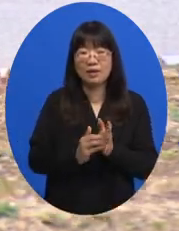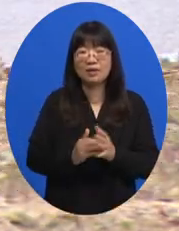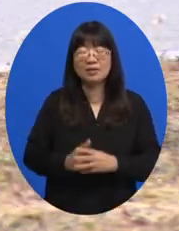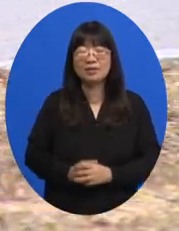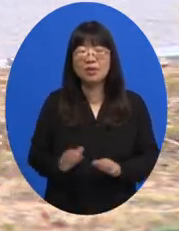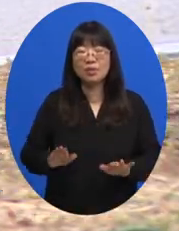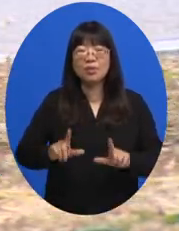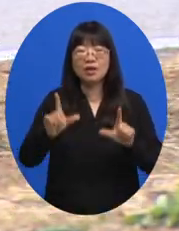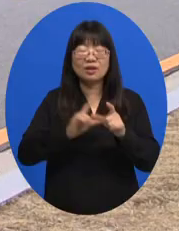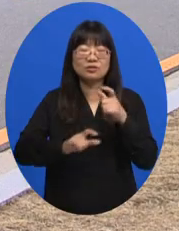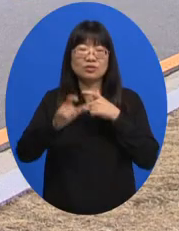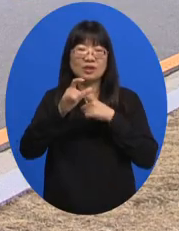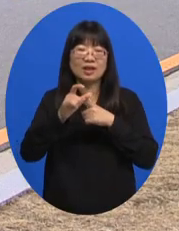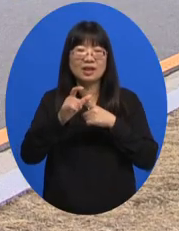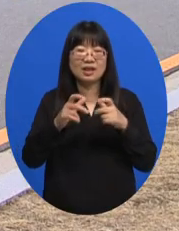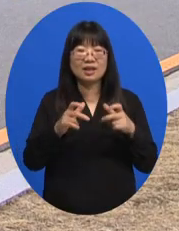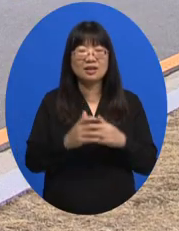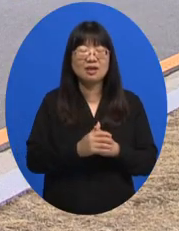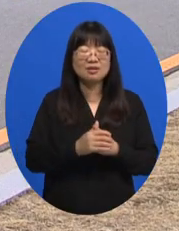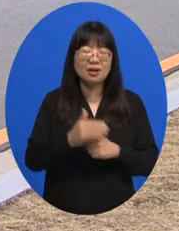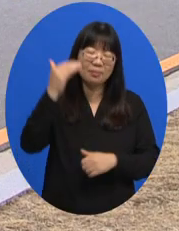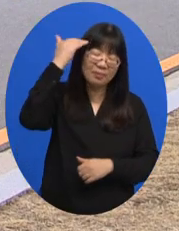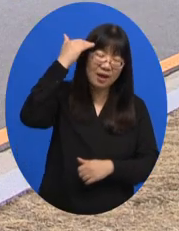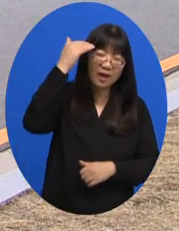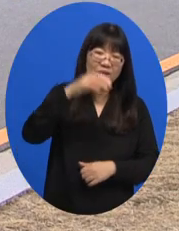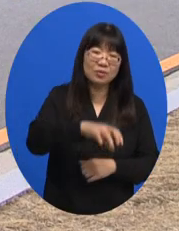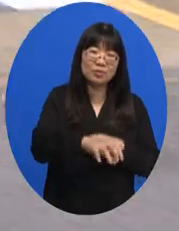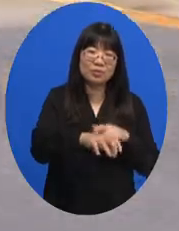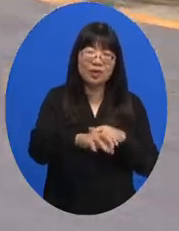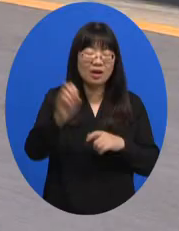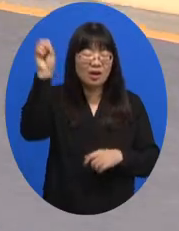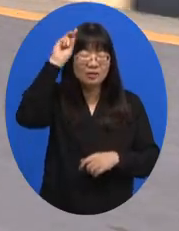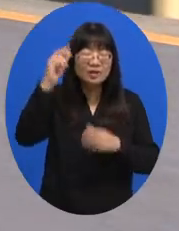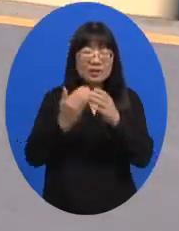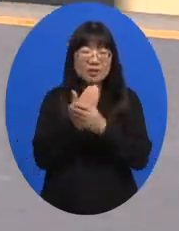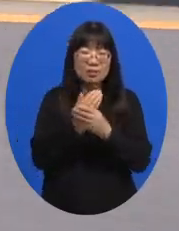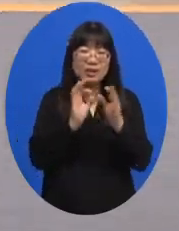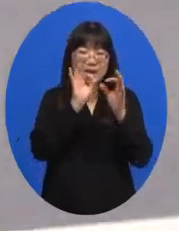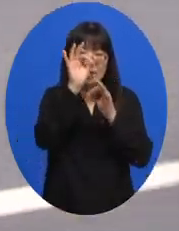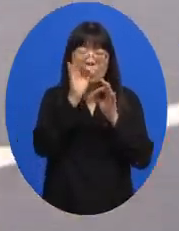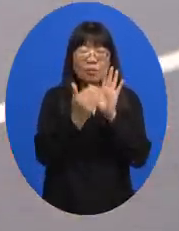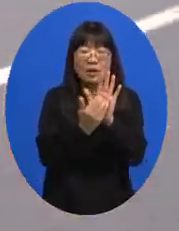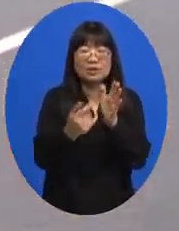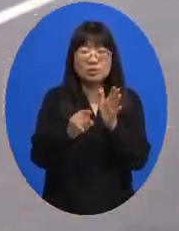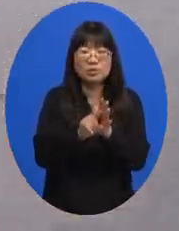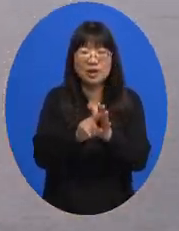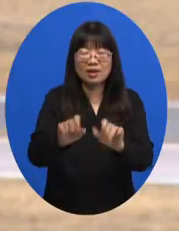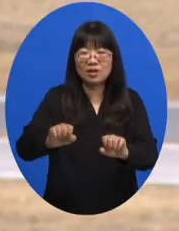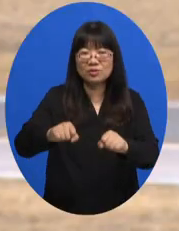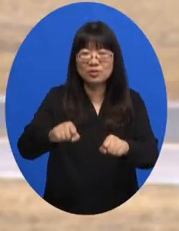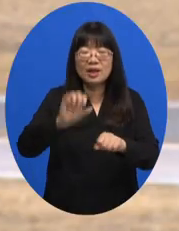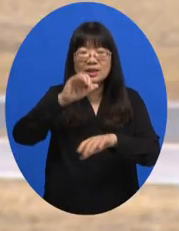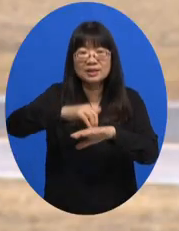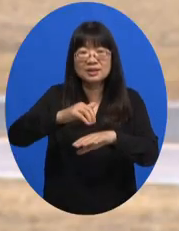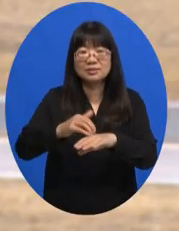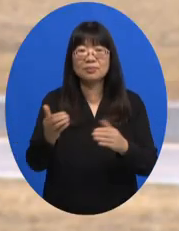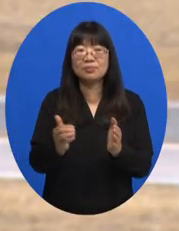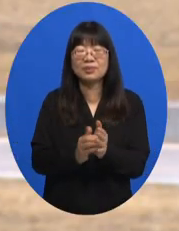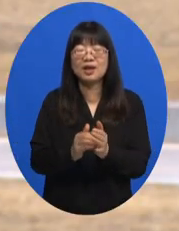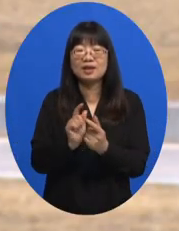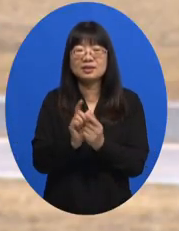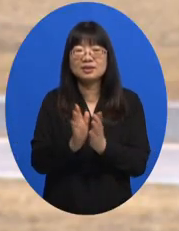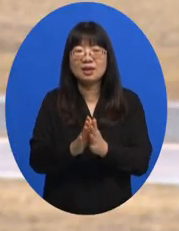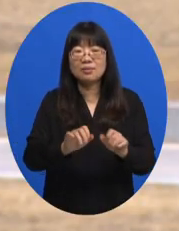올해는 추가적으로 장애물 구간 및 돌발 상황 발생을 가정해 주행 실습을 진행했습니다. 실제 배달